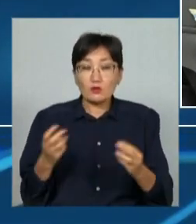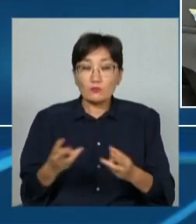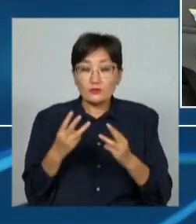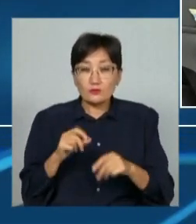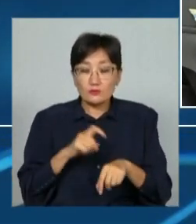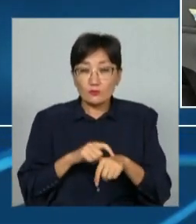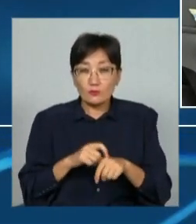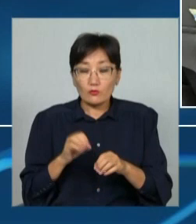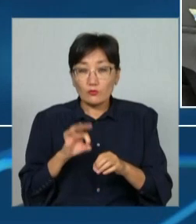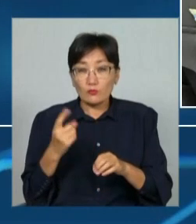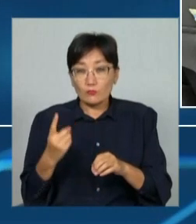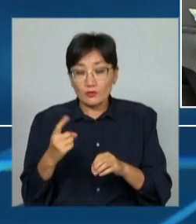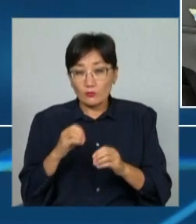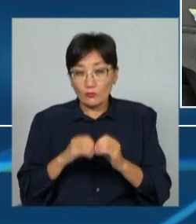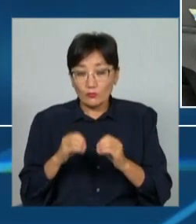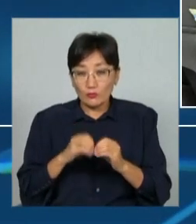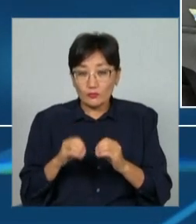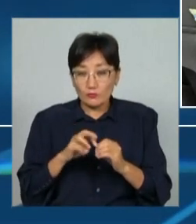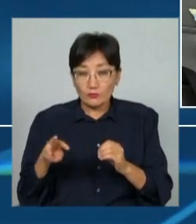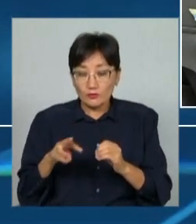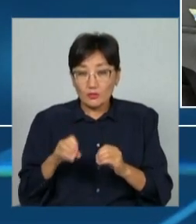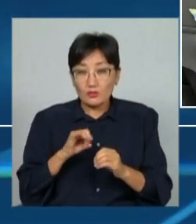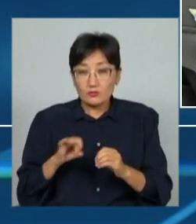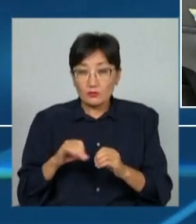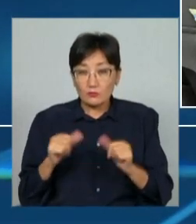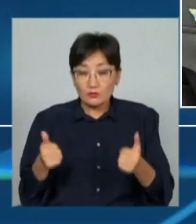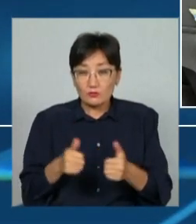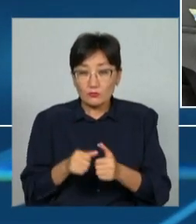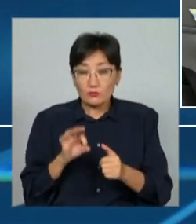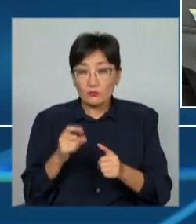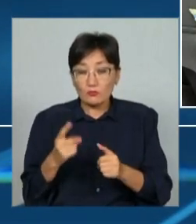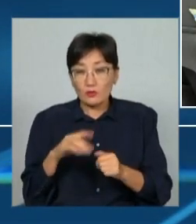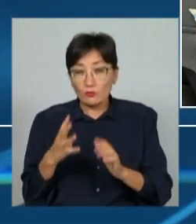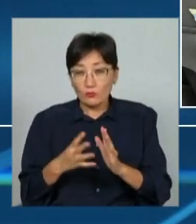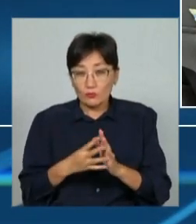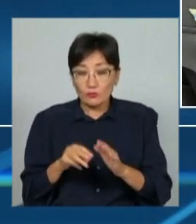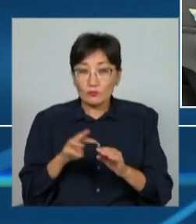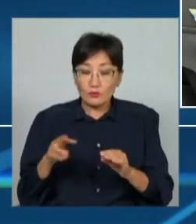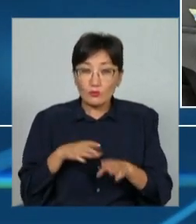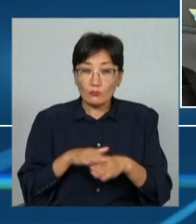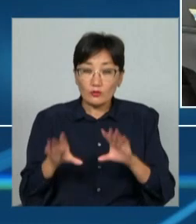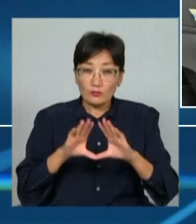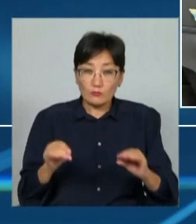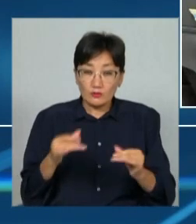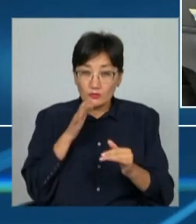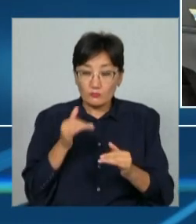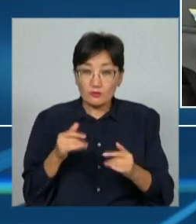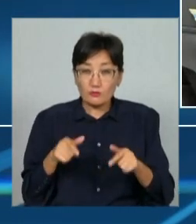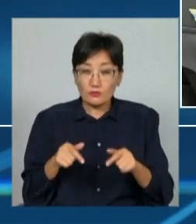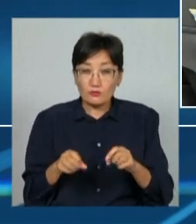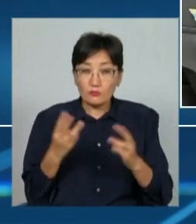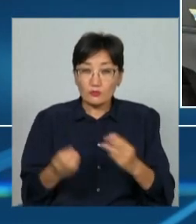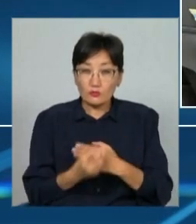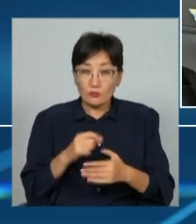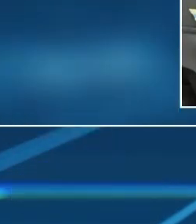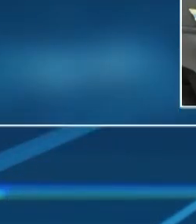сағат 01:10-да оқшауланып, сонымен қатар сағат 01:19-да толығымен өрт сөндірілді. Қазіргі таңда өрттің шығу себебі